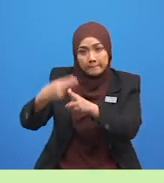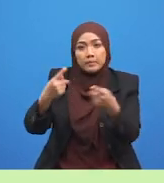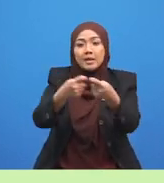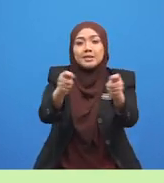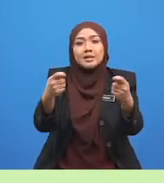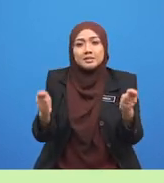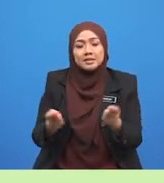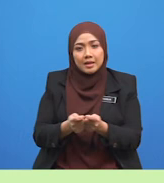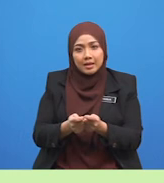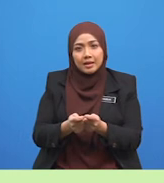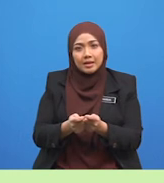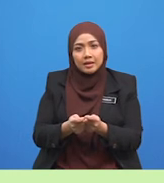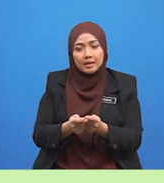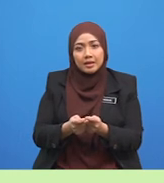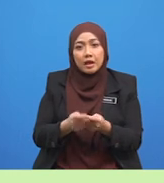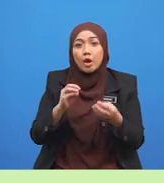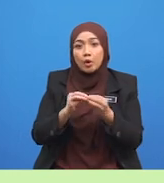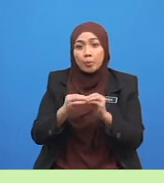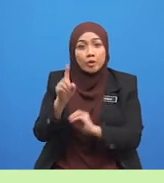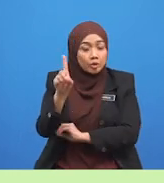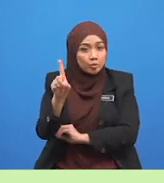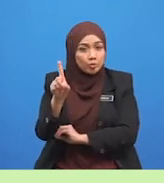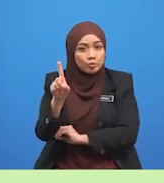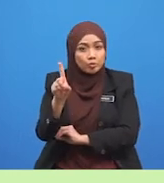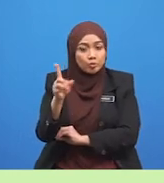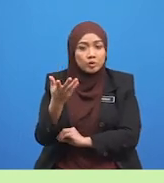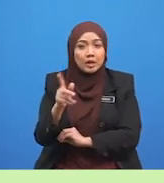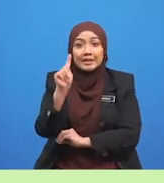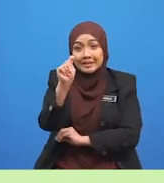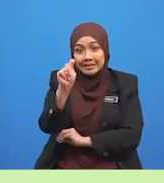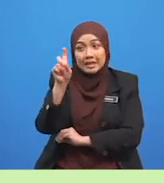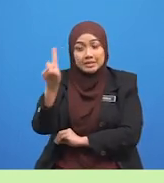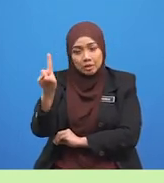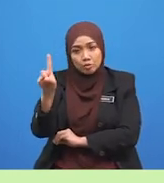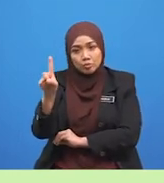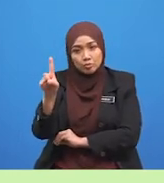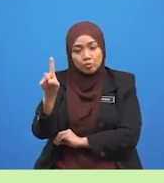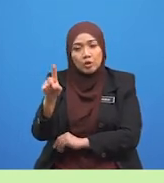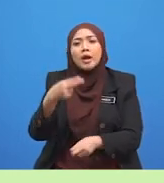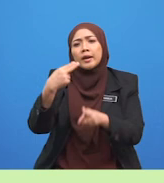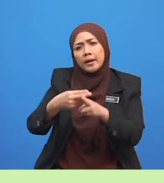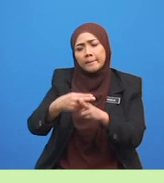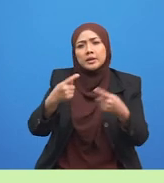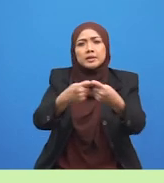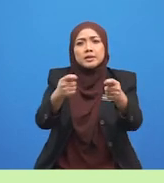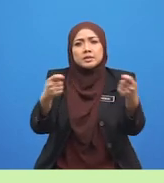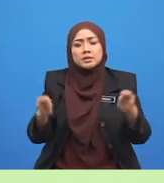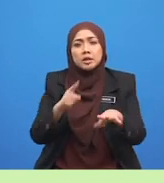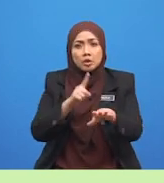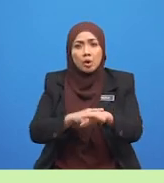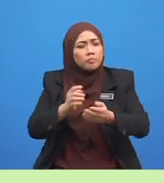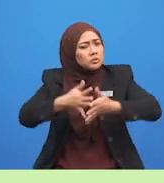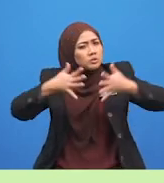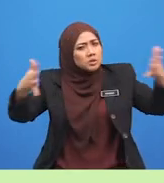ini. Tasik yang pertama iaitu T1 merupakan tasik terbesar di Asia